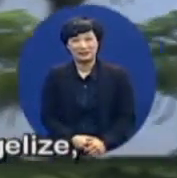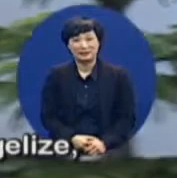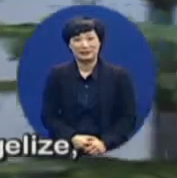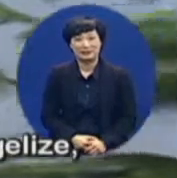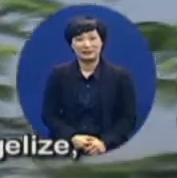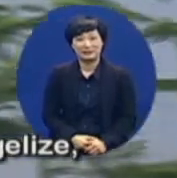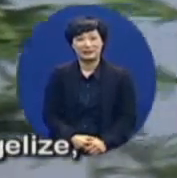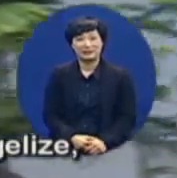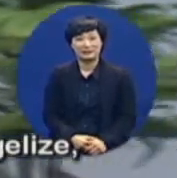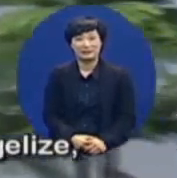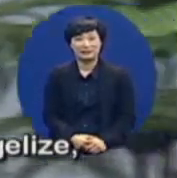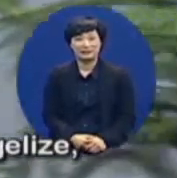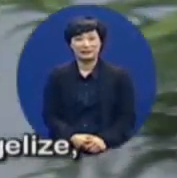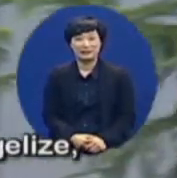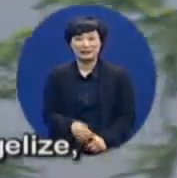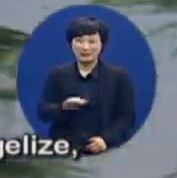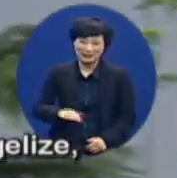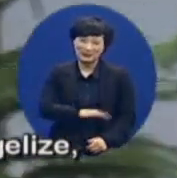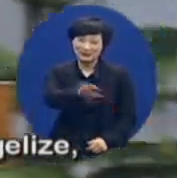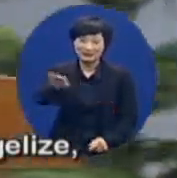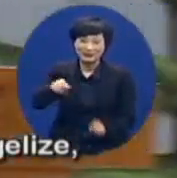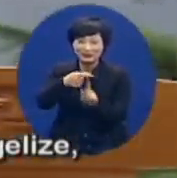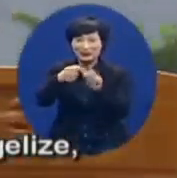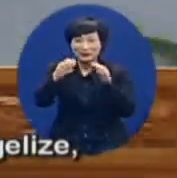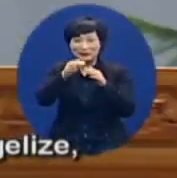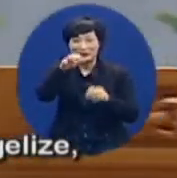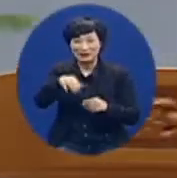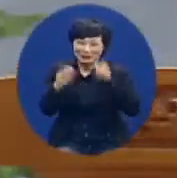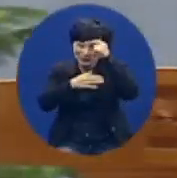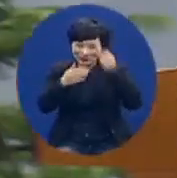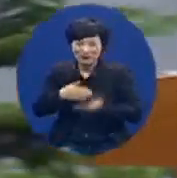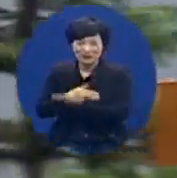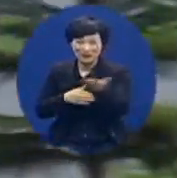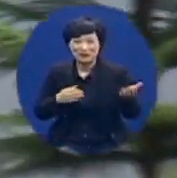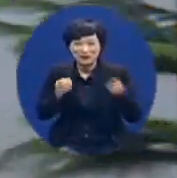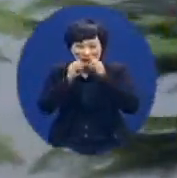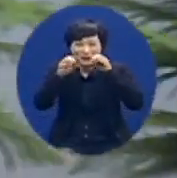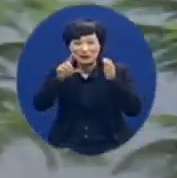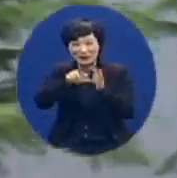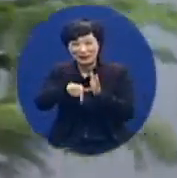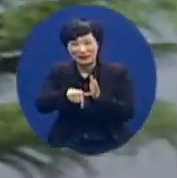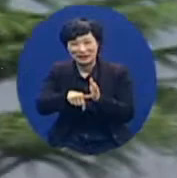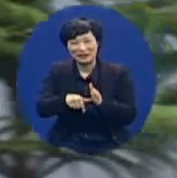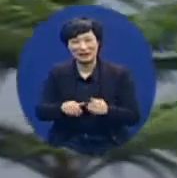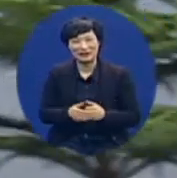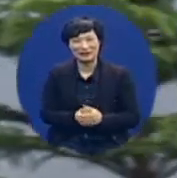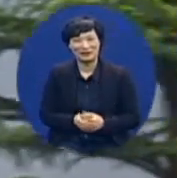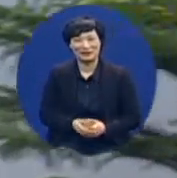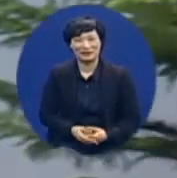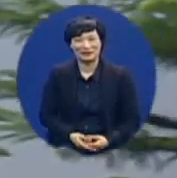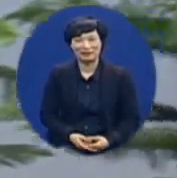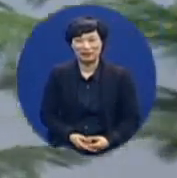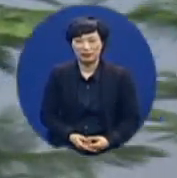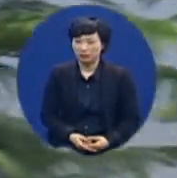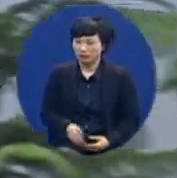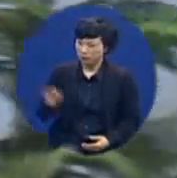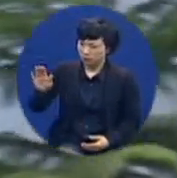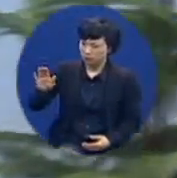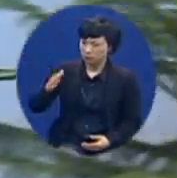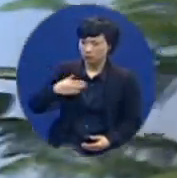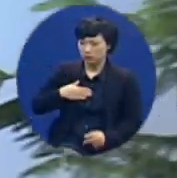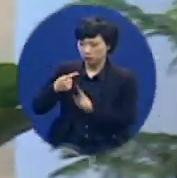예 우리 교회도 성도들이 전도하면 나 교회 안